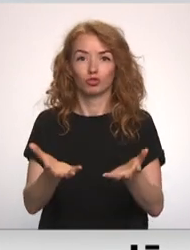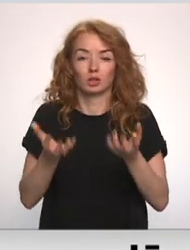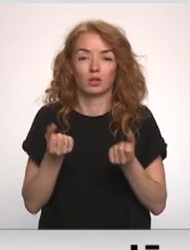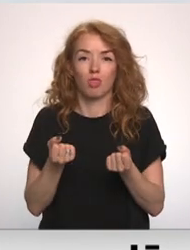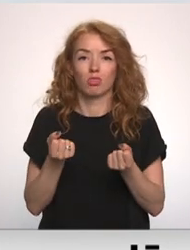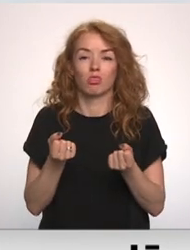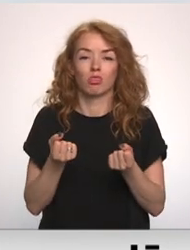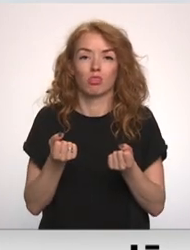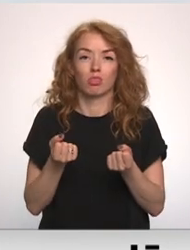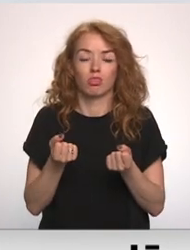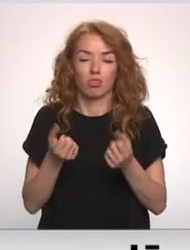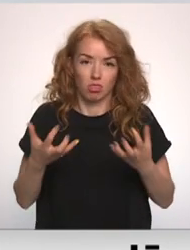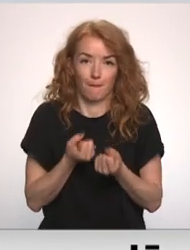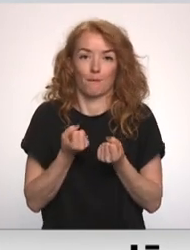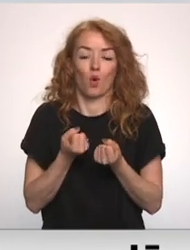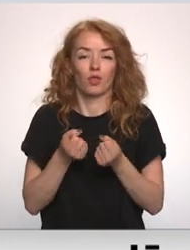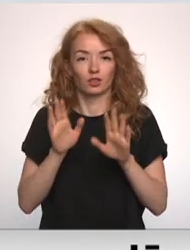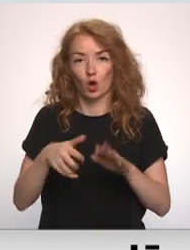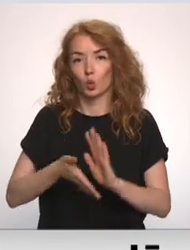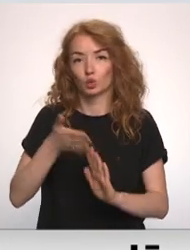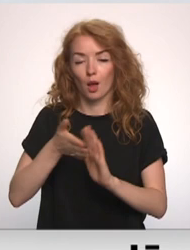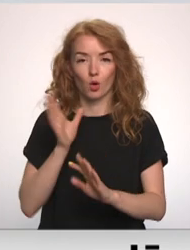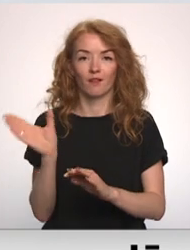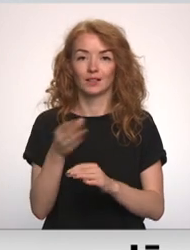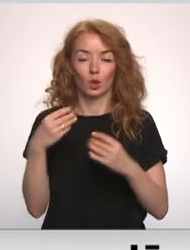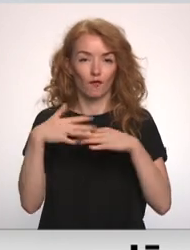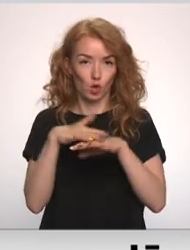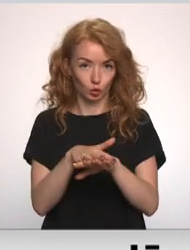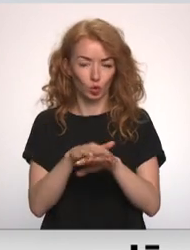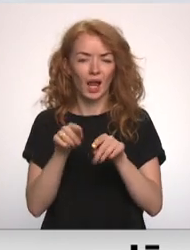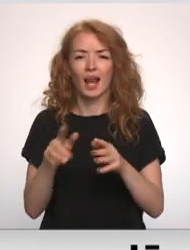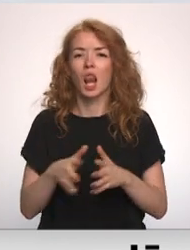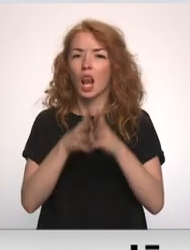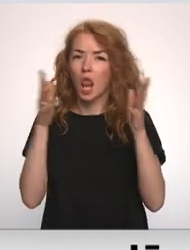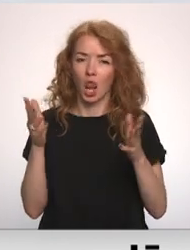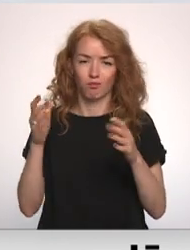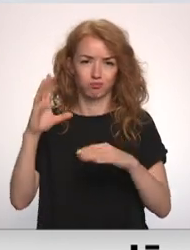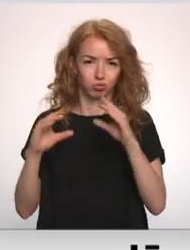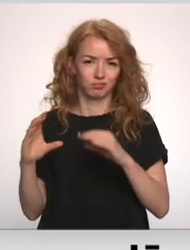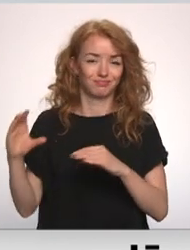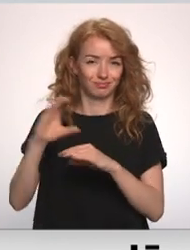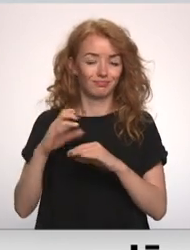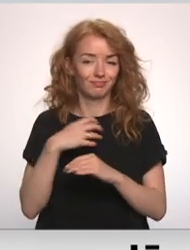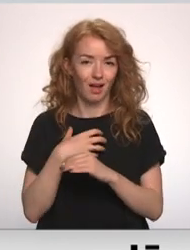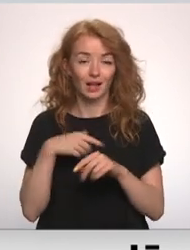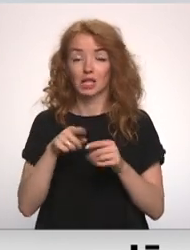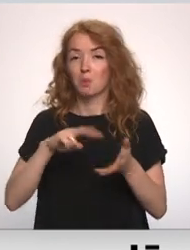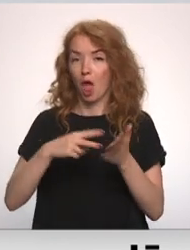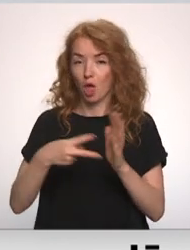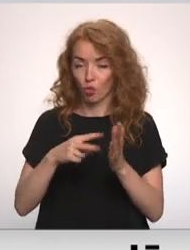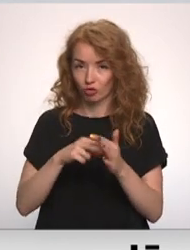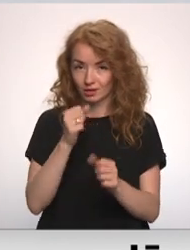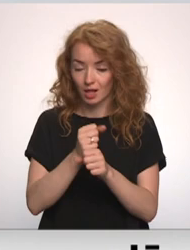saņemoties varētu uzlabot visu infrastruktūru. Tie ir lieli finansiālie līdzekļi, kas jāiegulda, tas ir plānošanas